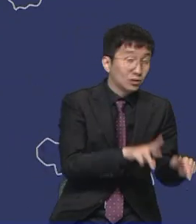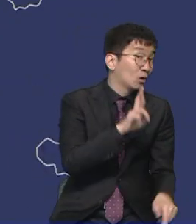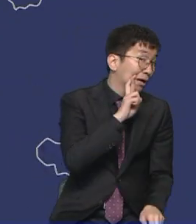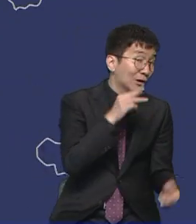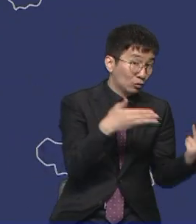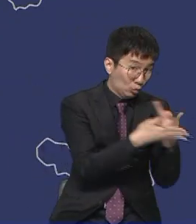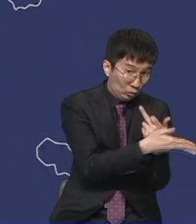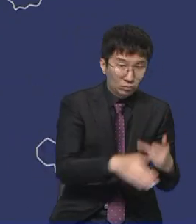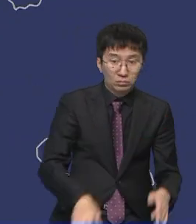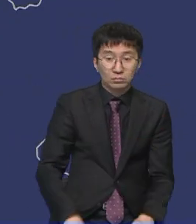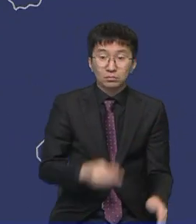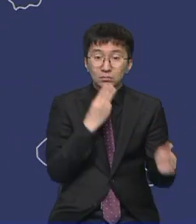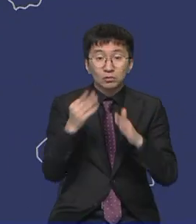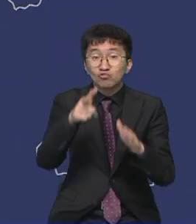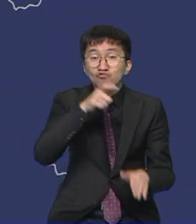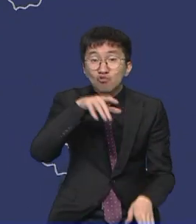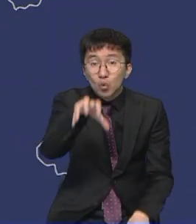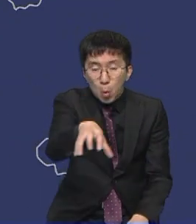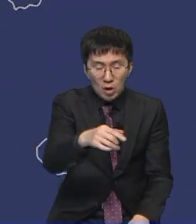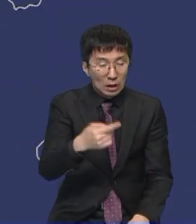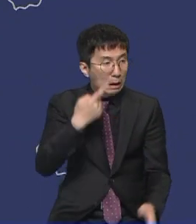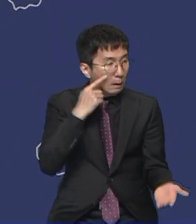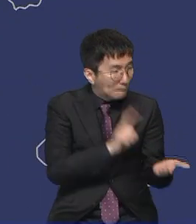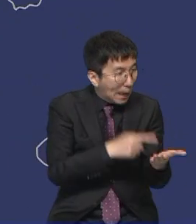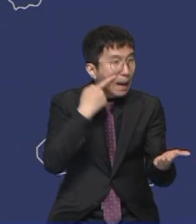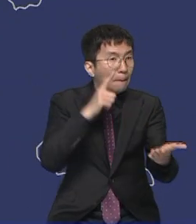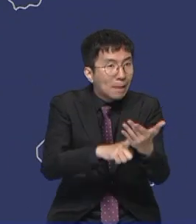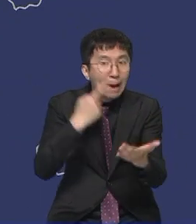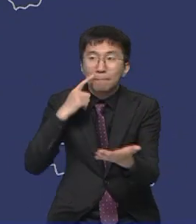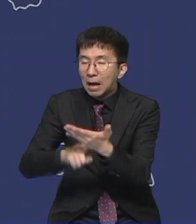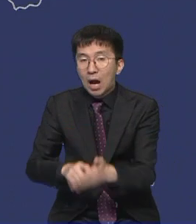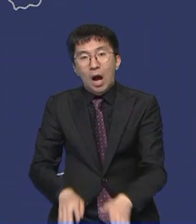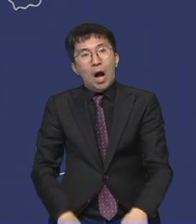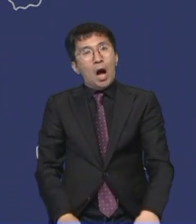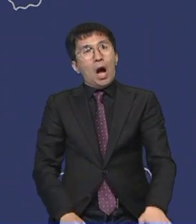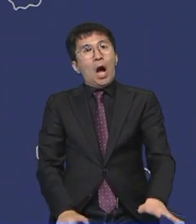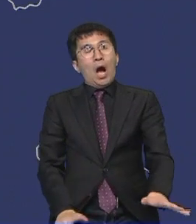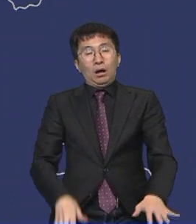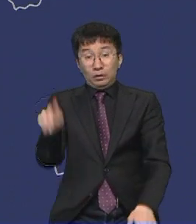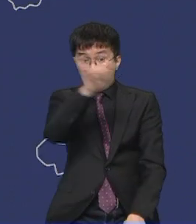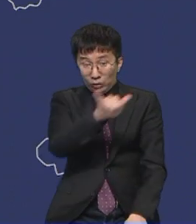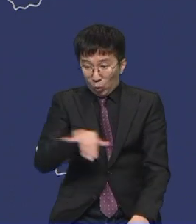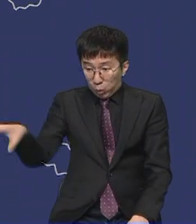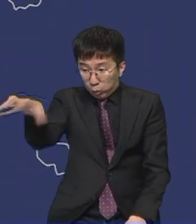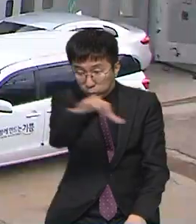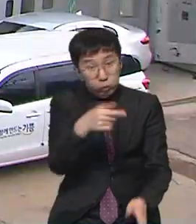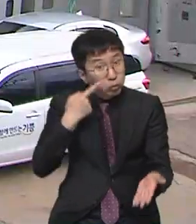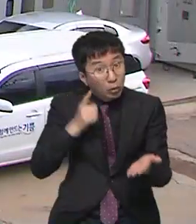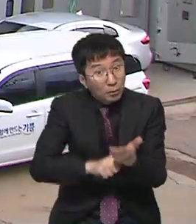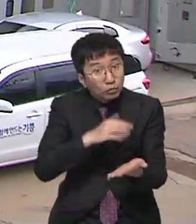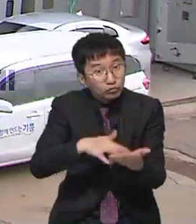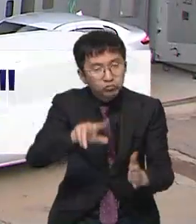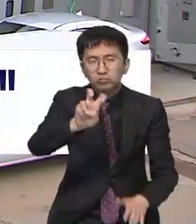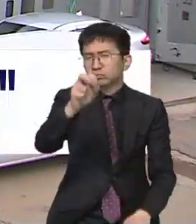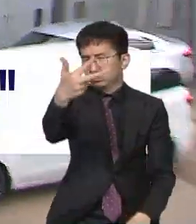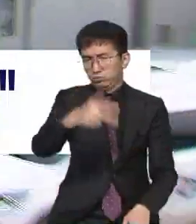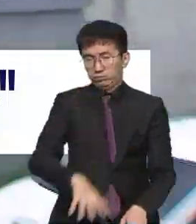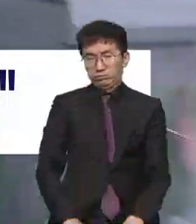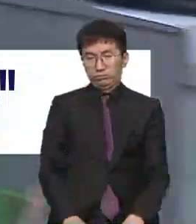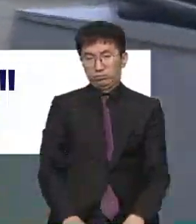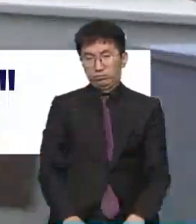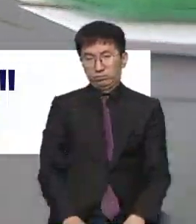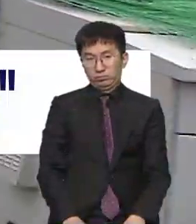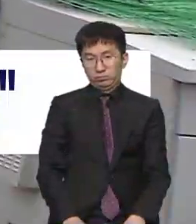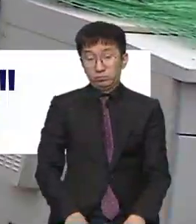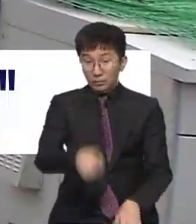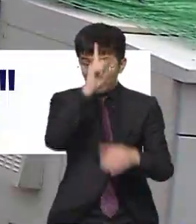등에서 확진 사례가 잇따르면서 전국적으로 럼피스킨병 확진은 27곳으로 늘었습니다. 방역 당국은